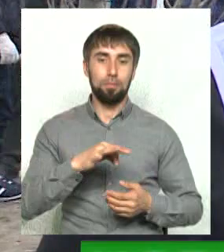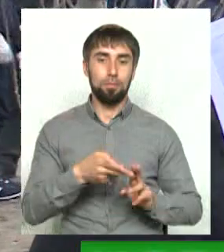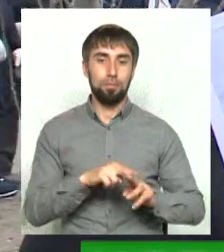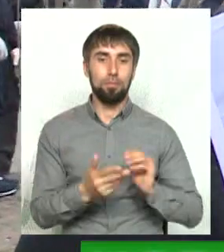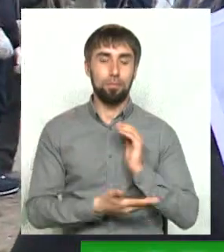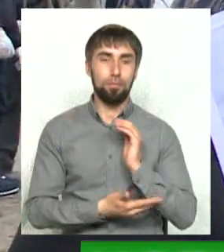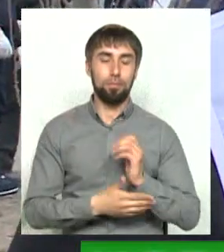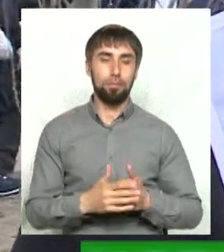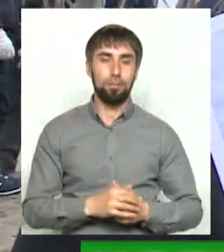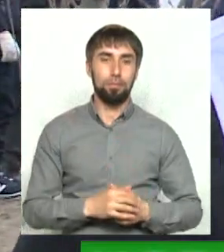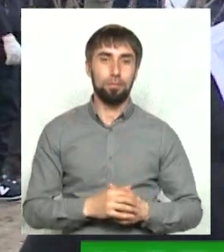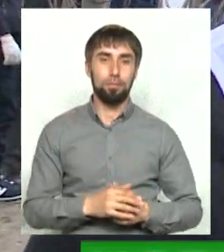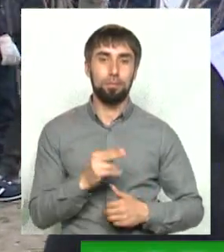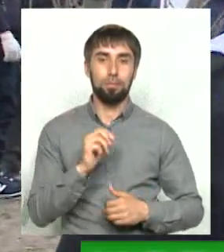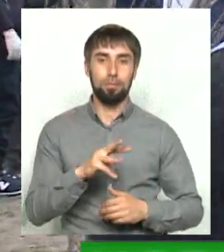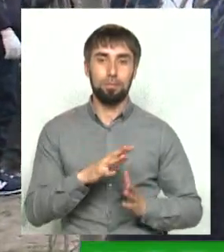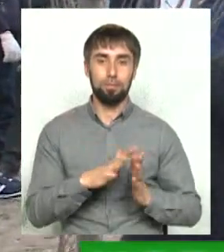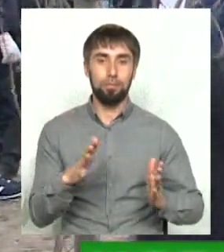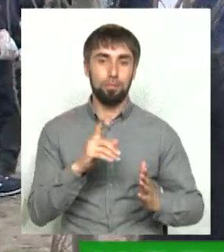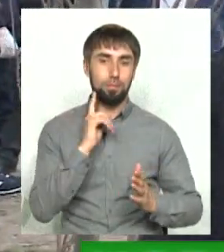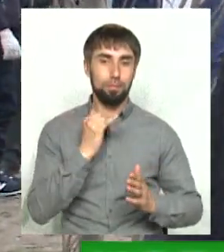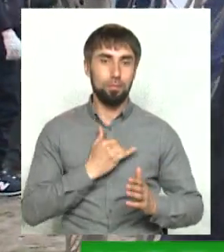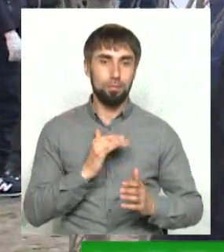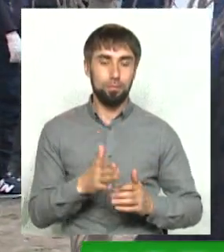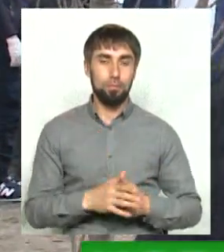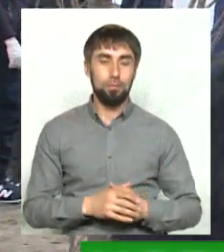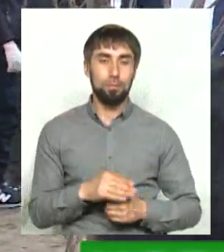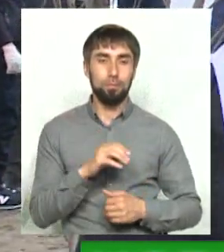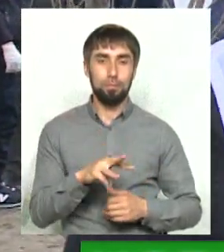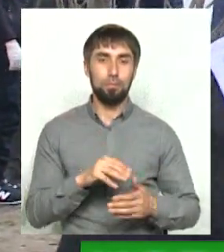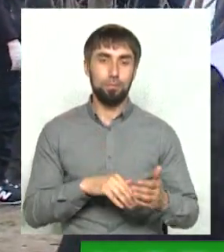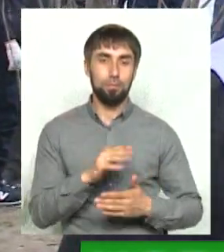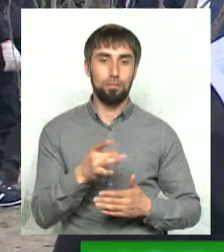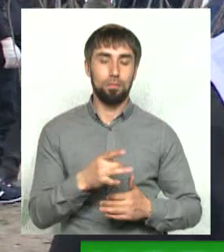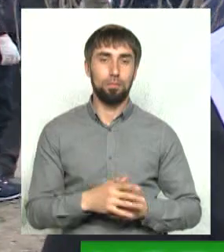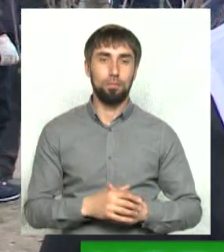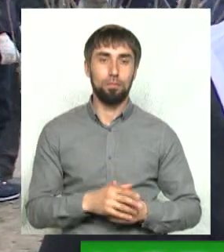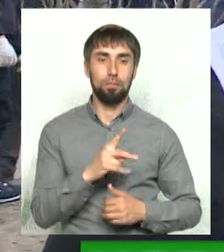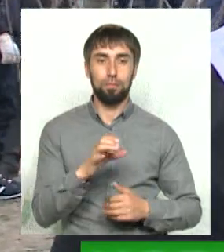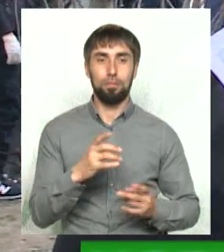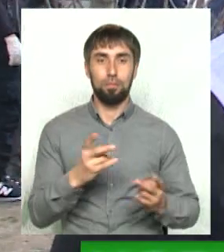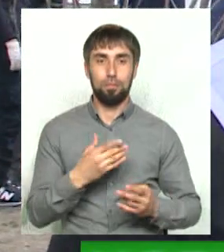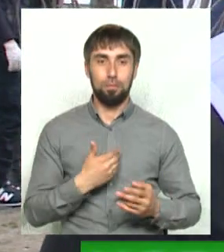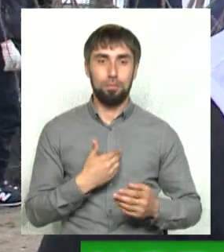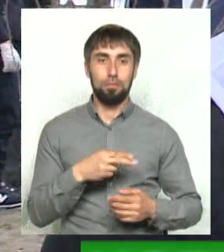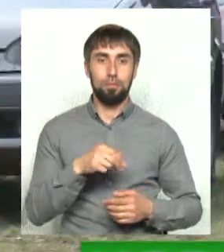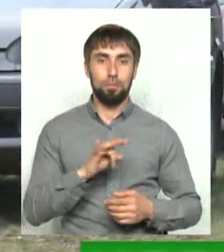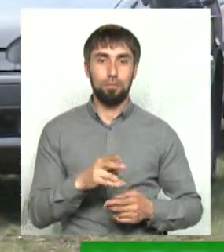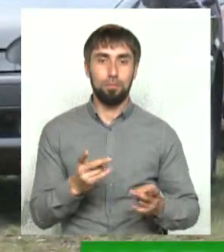деревья. Чем больше зелени у нас будет, тем лучше в республике. Леса нужен нам, нужны